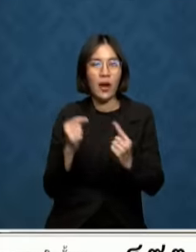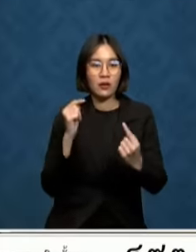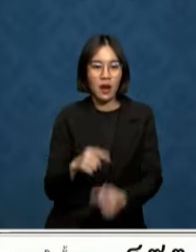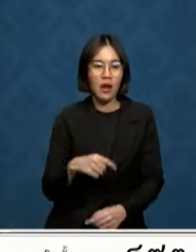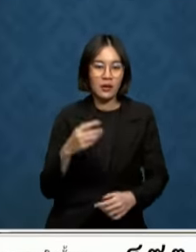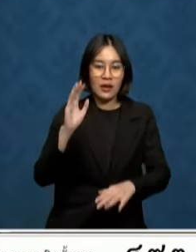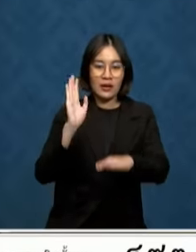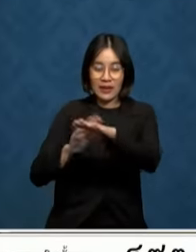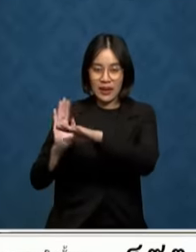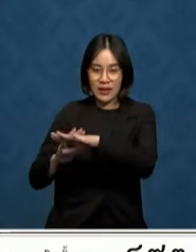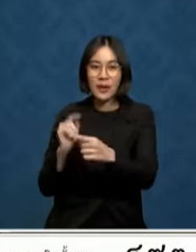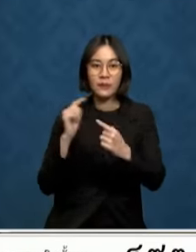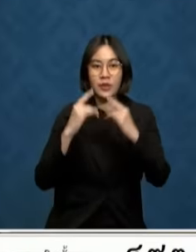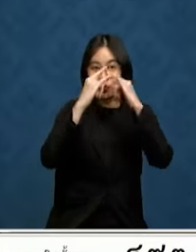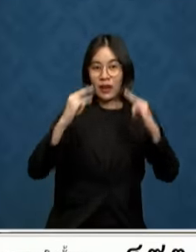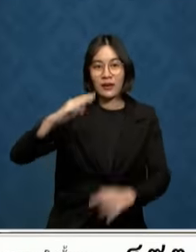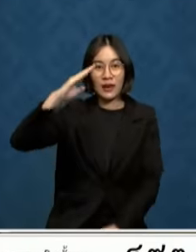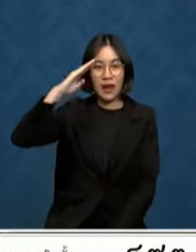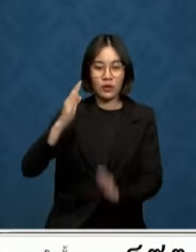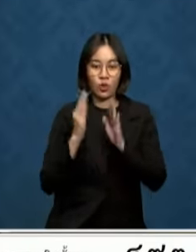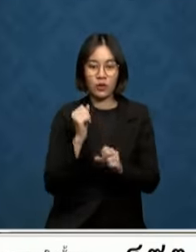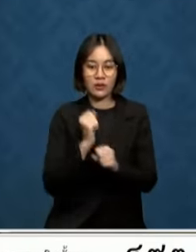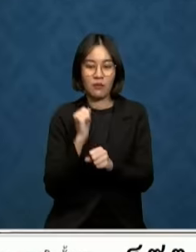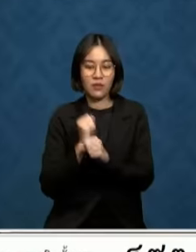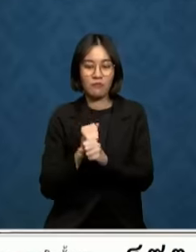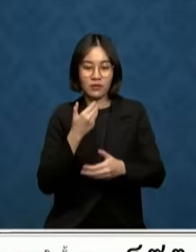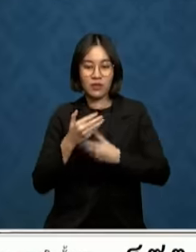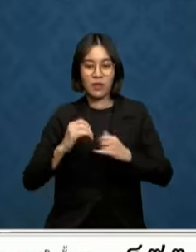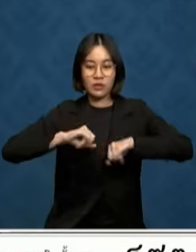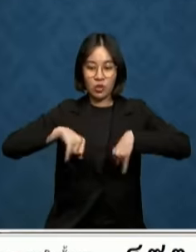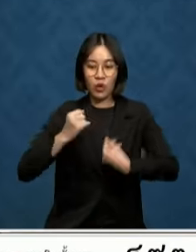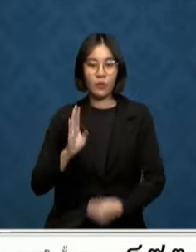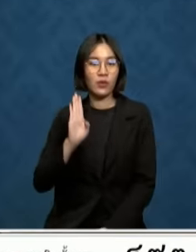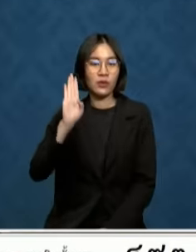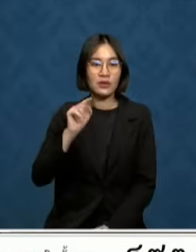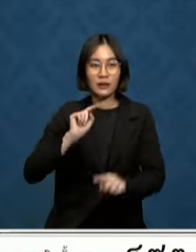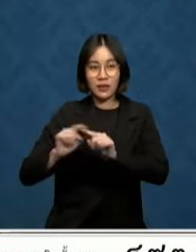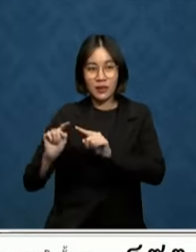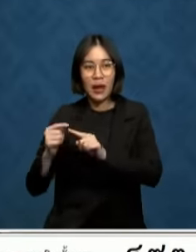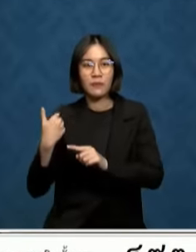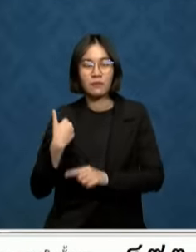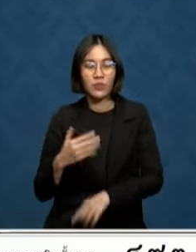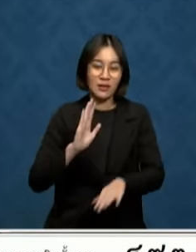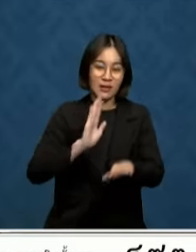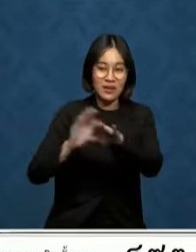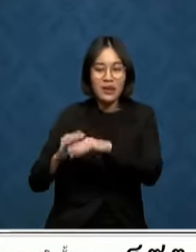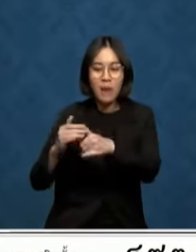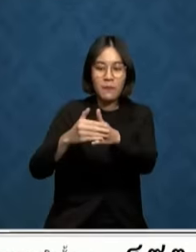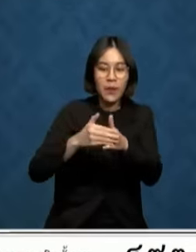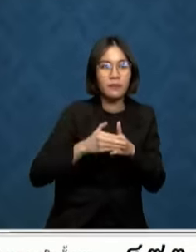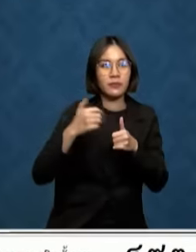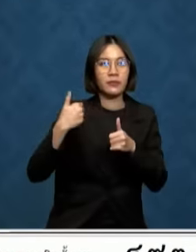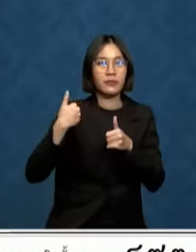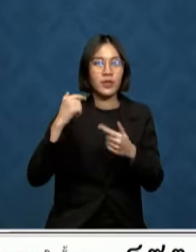ทัพภาคทหนึ่งหรอกรณีของนกธรกิจ นกธรกิกไม่เว้นนะครบก็มีการเรีกรายงานตัว หอควบคุมตัว